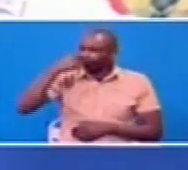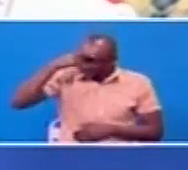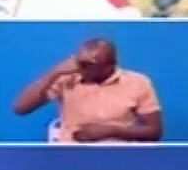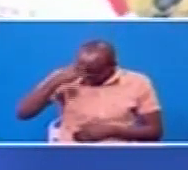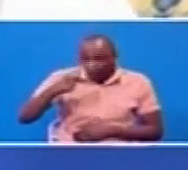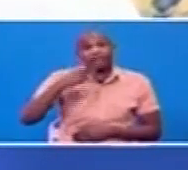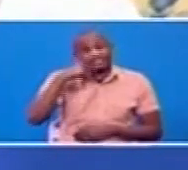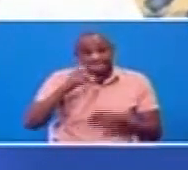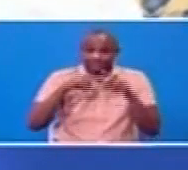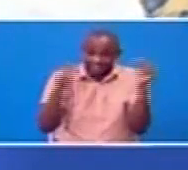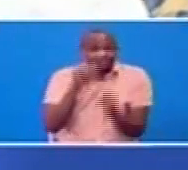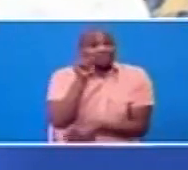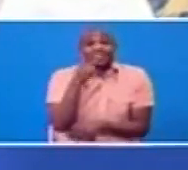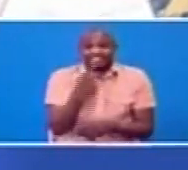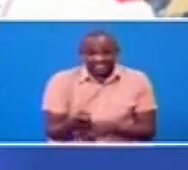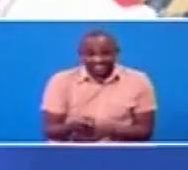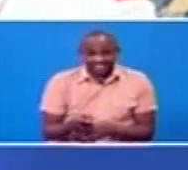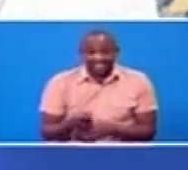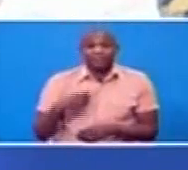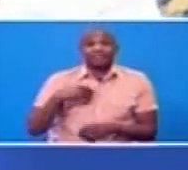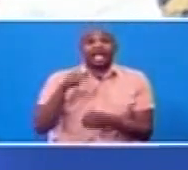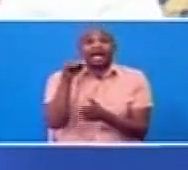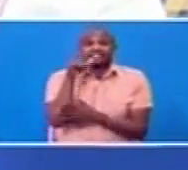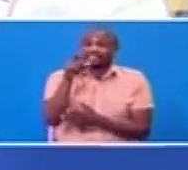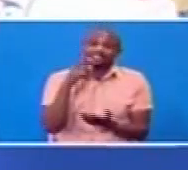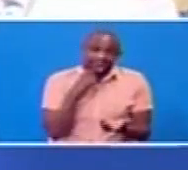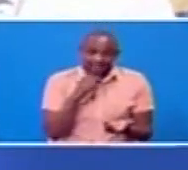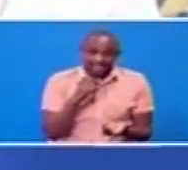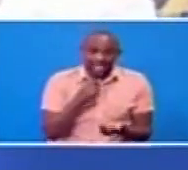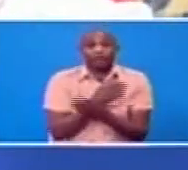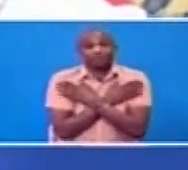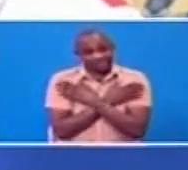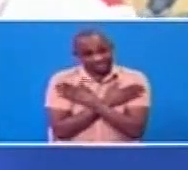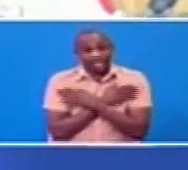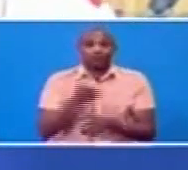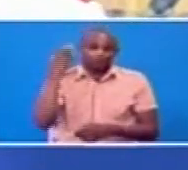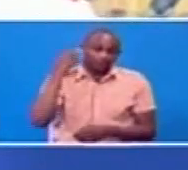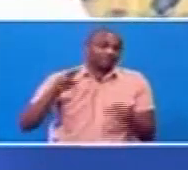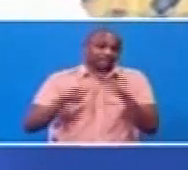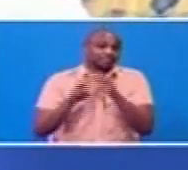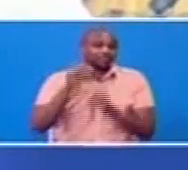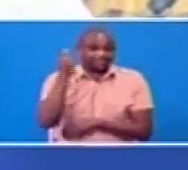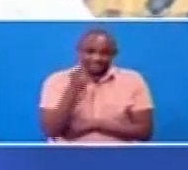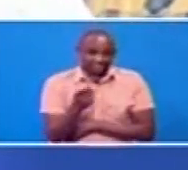has made that statement, I ask this man, our friend, our former vice president,